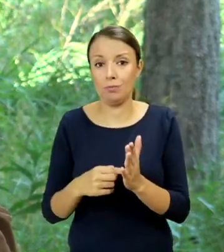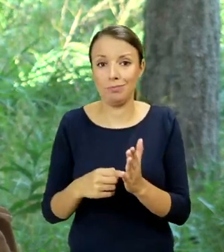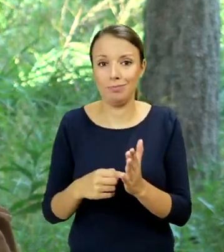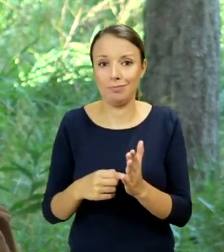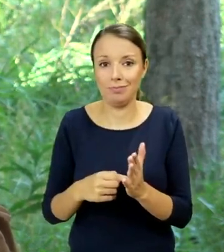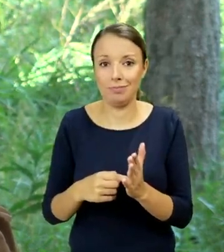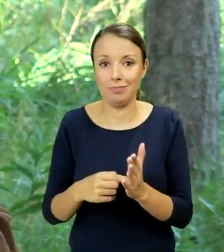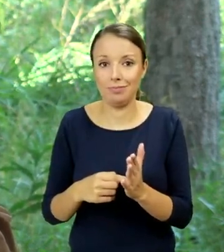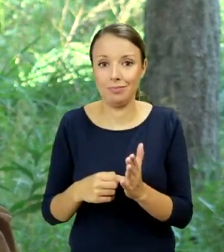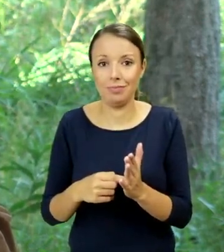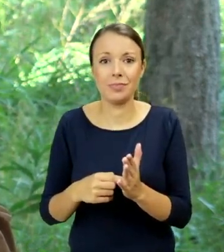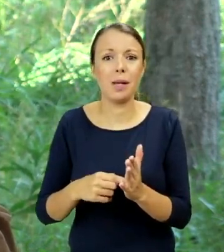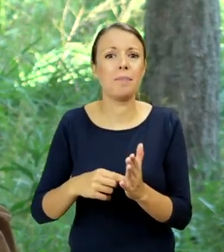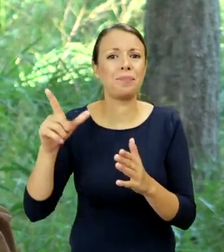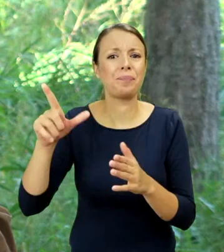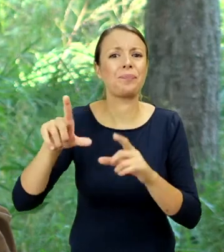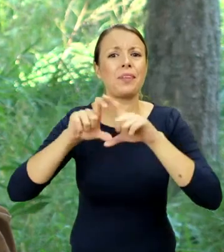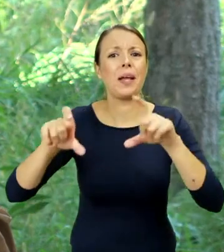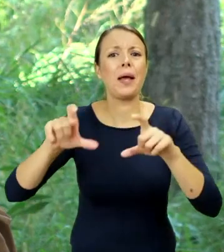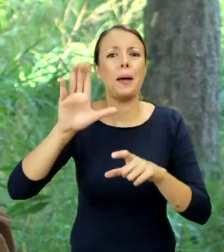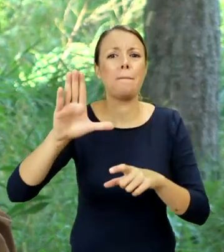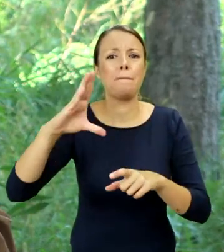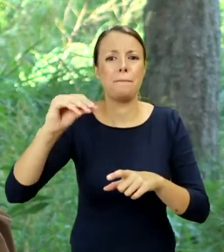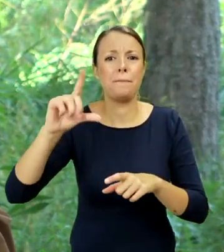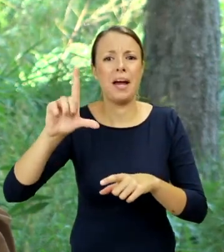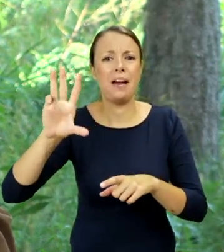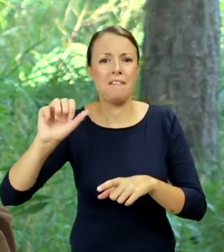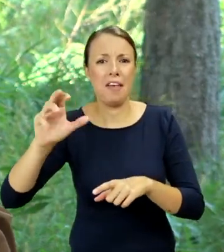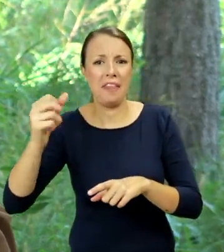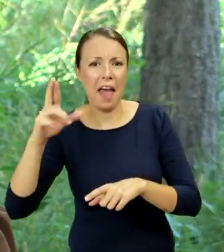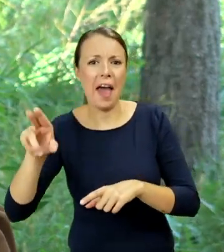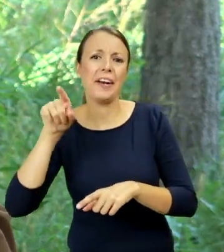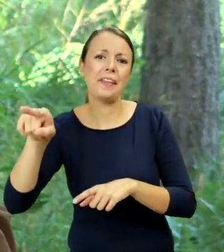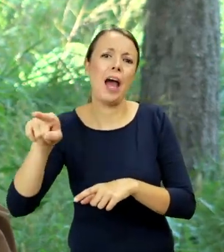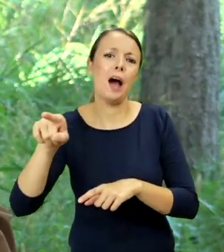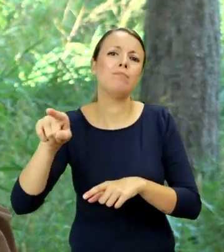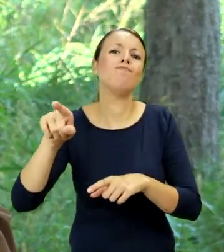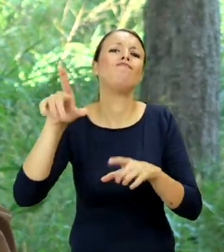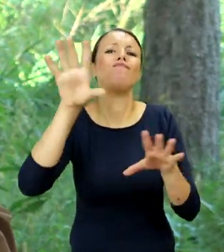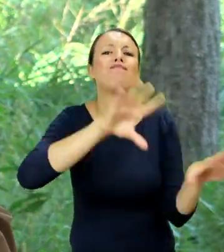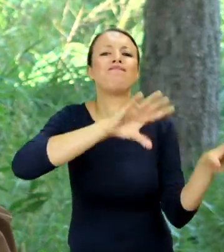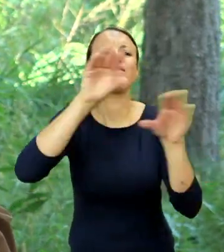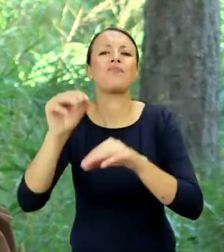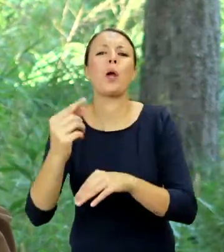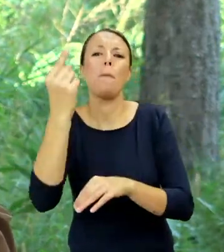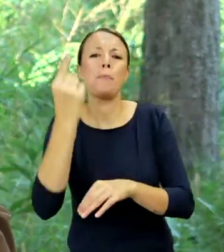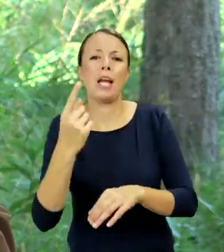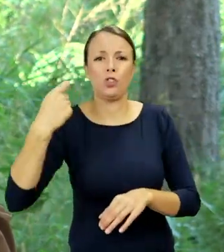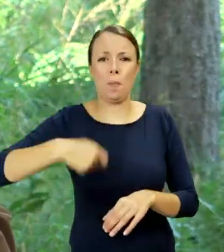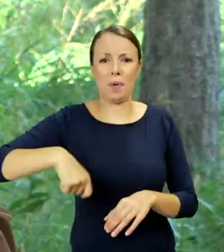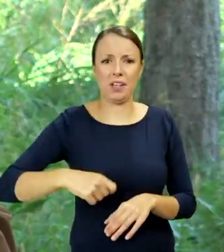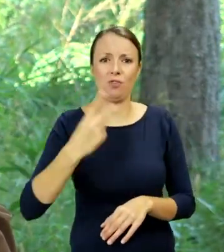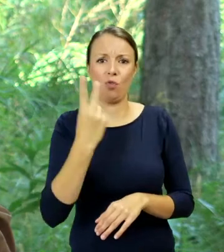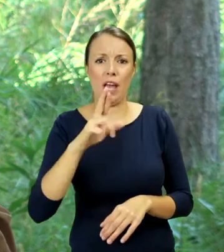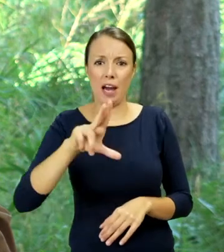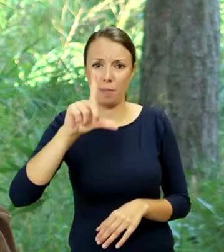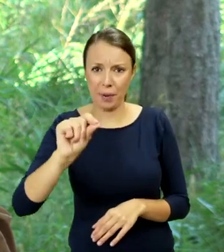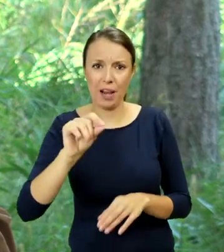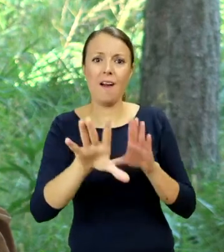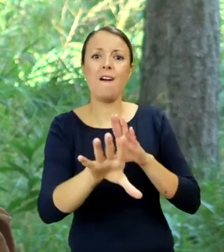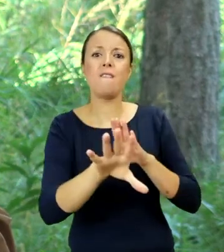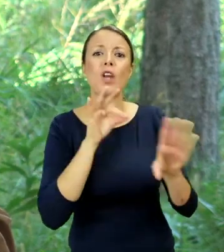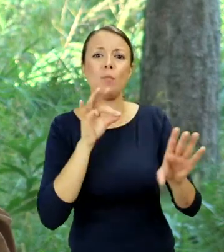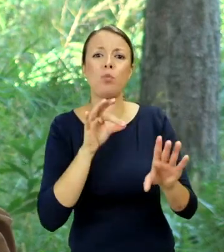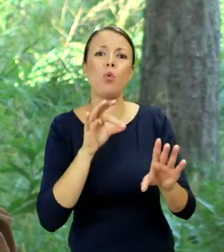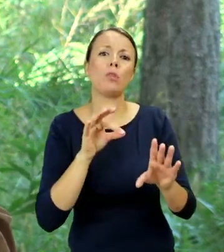do Belwederu wprowadza się pierwszy prezydent II Rzeczypospolitej, wybrany przez Zgromadzenie